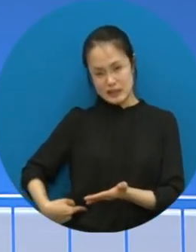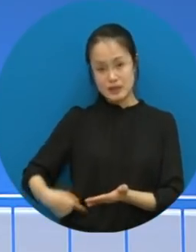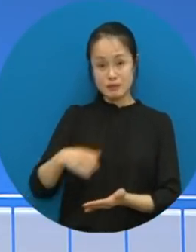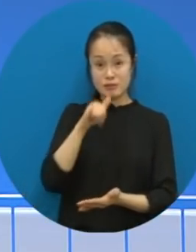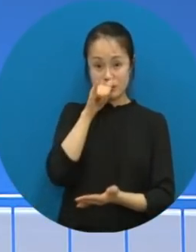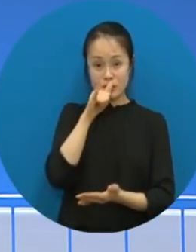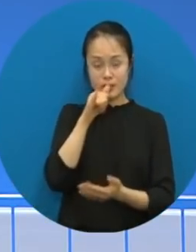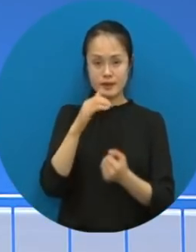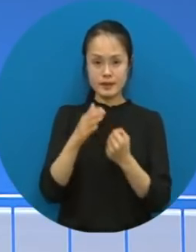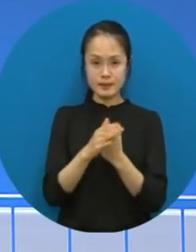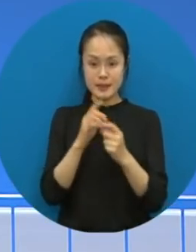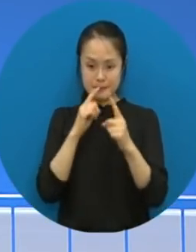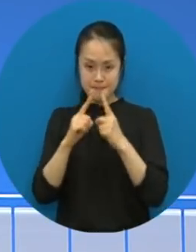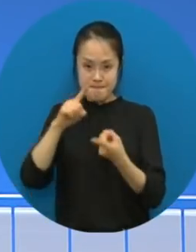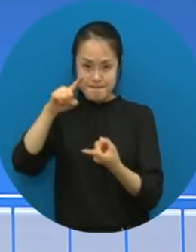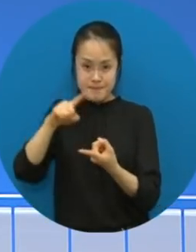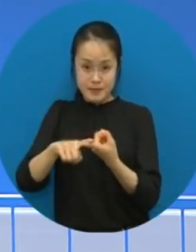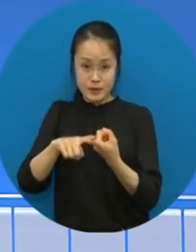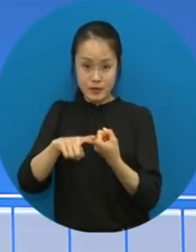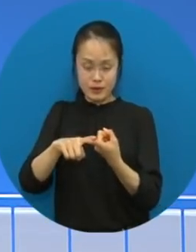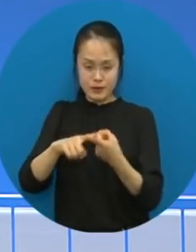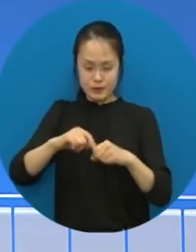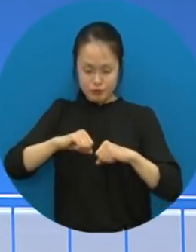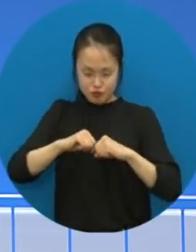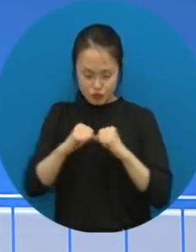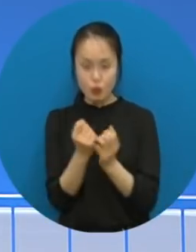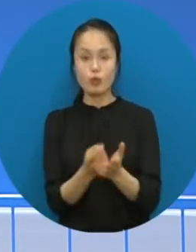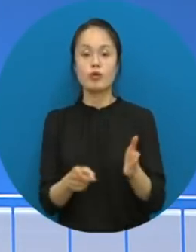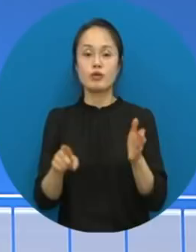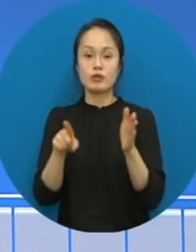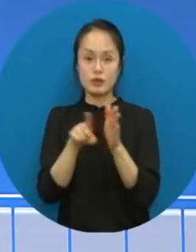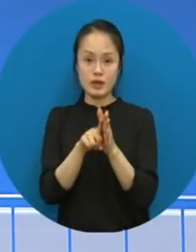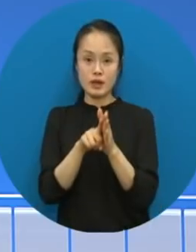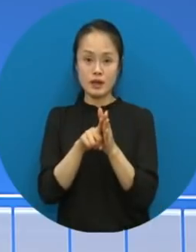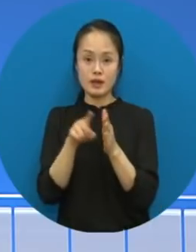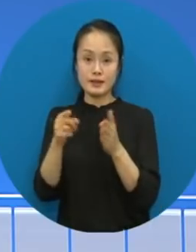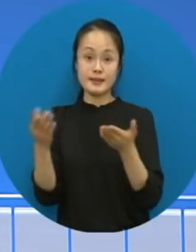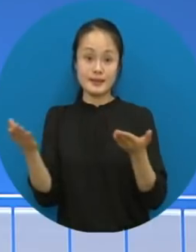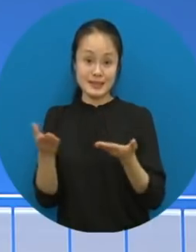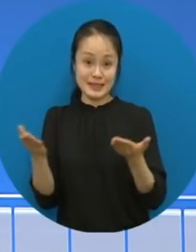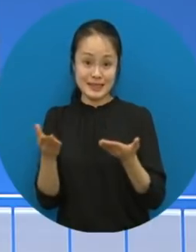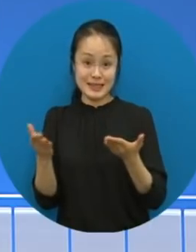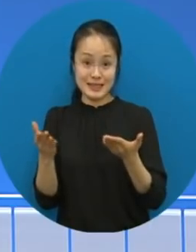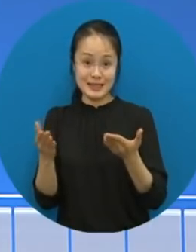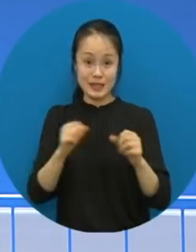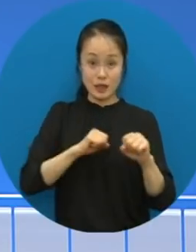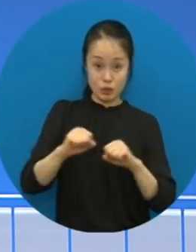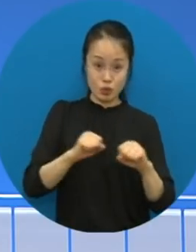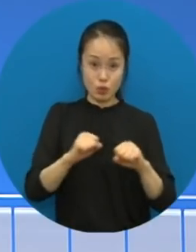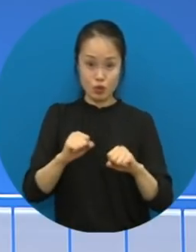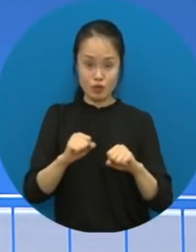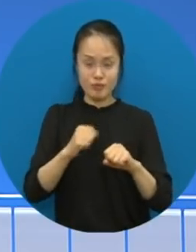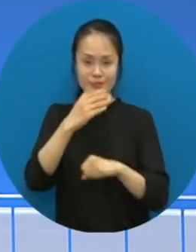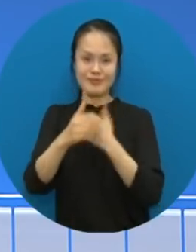그래서 말씀처럼 양심을 따라 하나님을 섬기기 위하여 그 일을 했고, 하나님께서는 그 일에 기름을